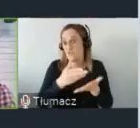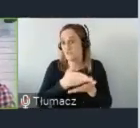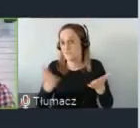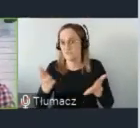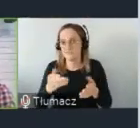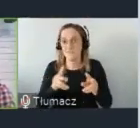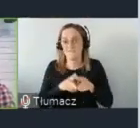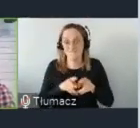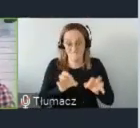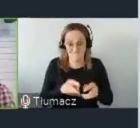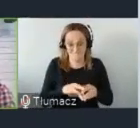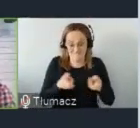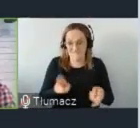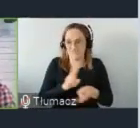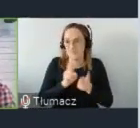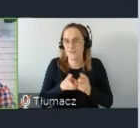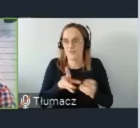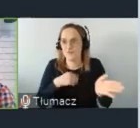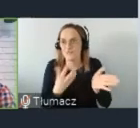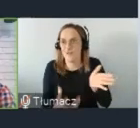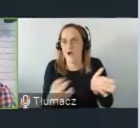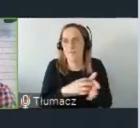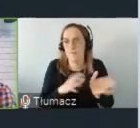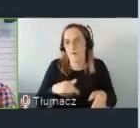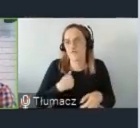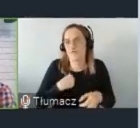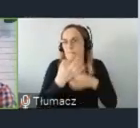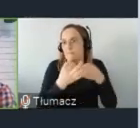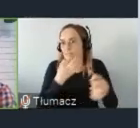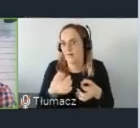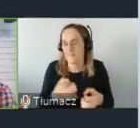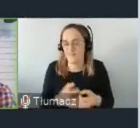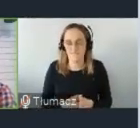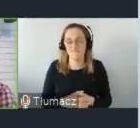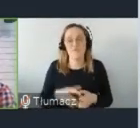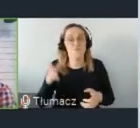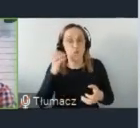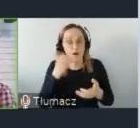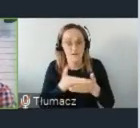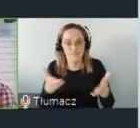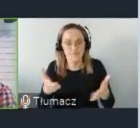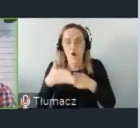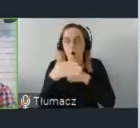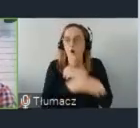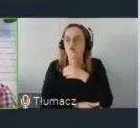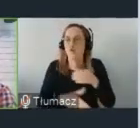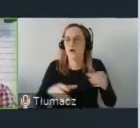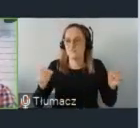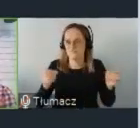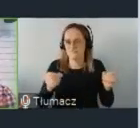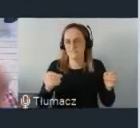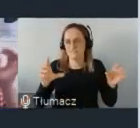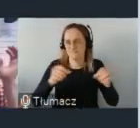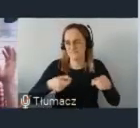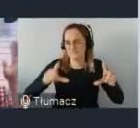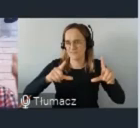je w trakcie tego spotkania i będzie mogło zadać pytania. No dobra, to słuchajcie, ostatni slajd zbiorczy. Zbiorczy, bo miał być na 3,